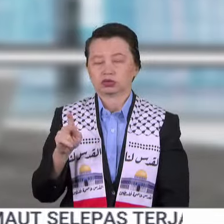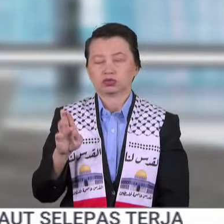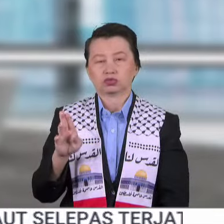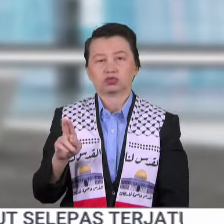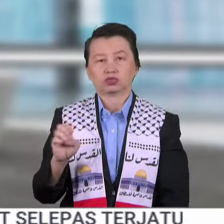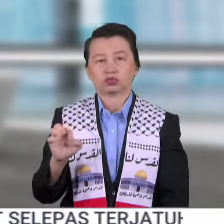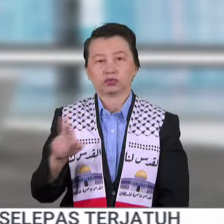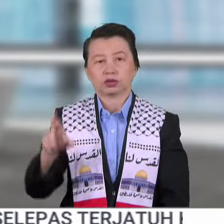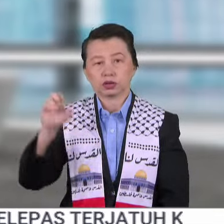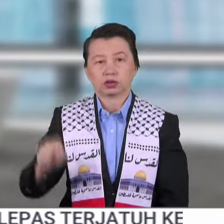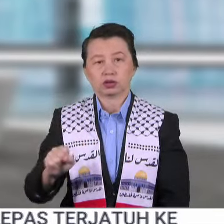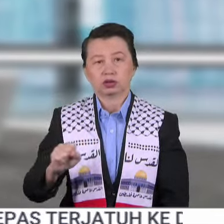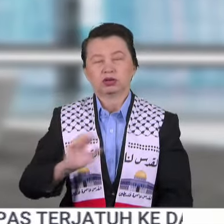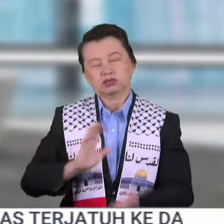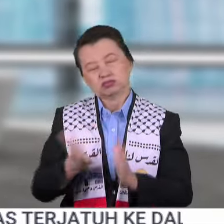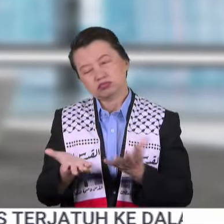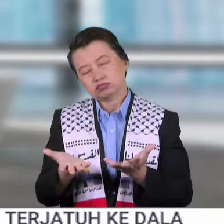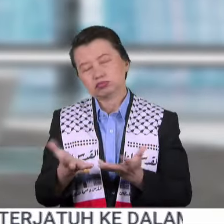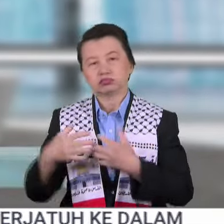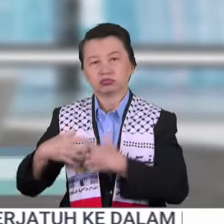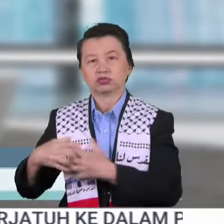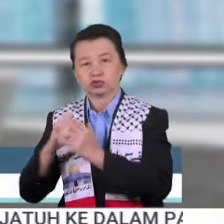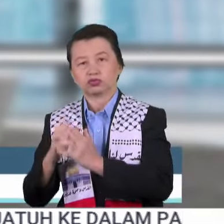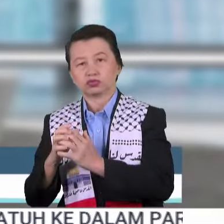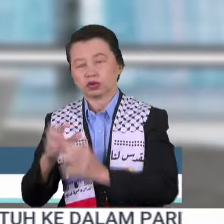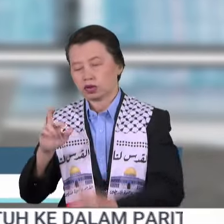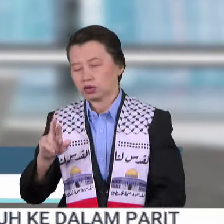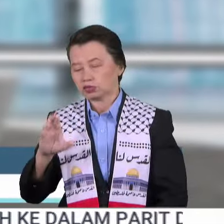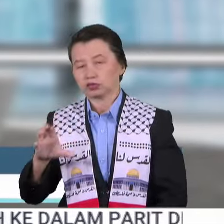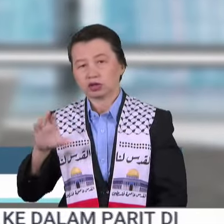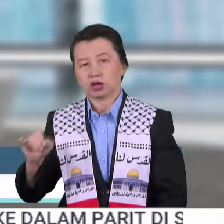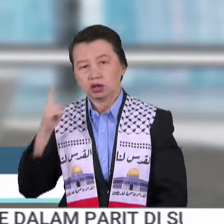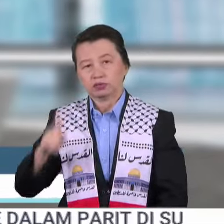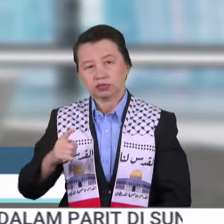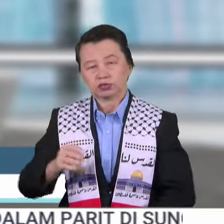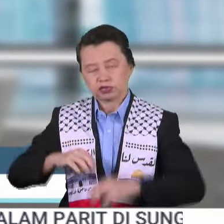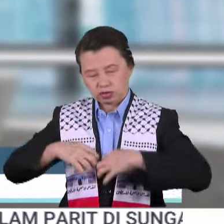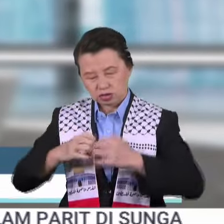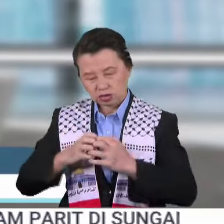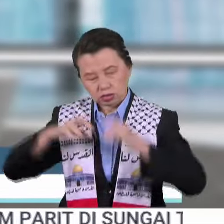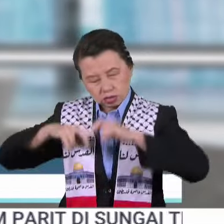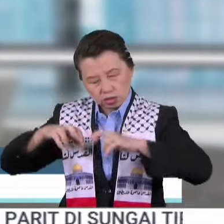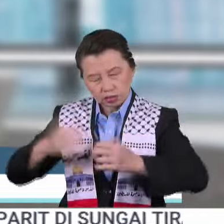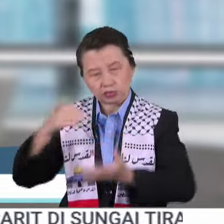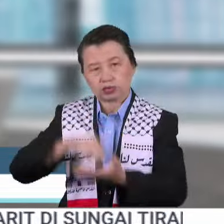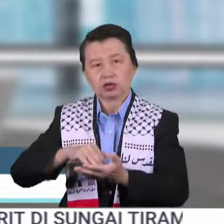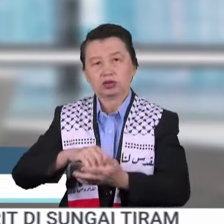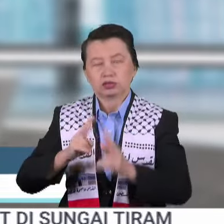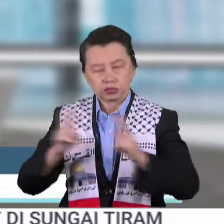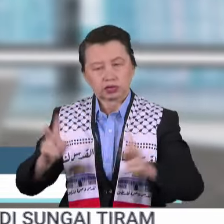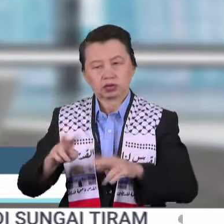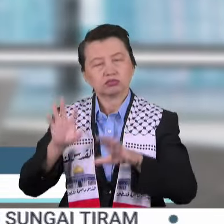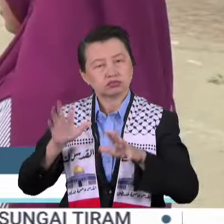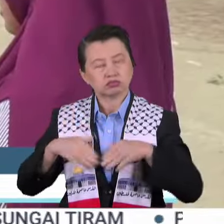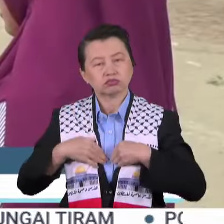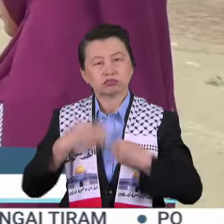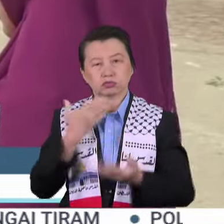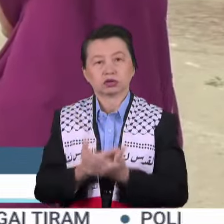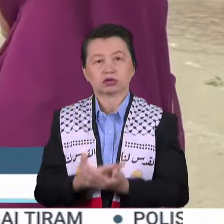Penubuhan Suruhanjaya Diraja RCI bagi mengkaji pengendalian perkara berkaitan kes berkenaan amat dialu-alukan.